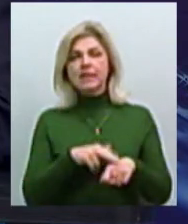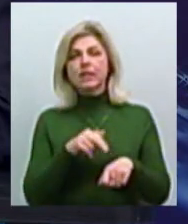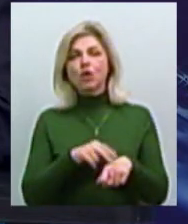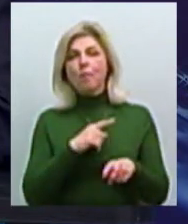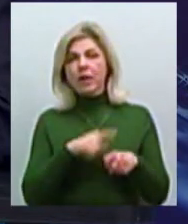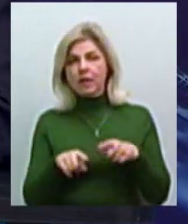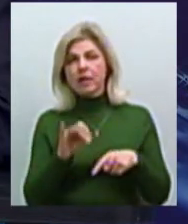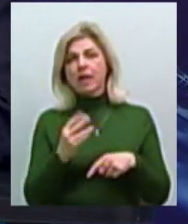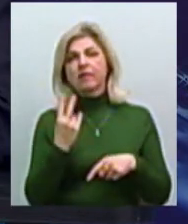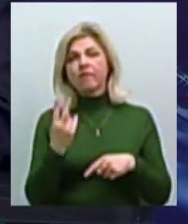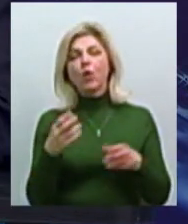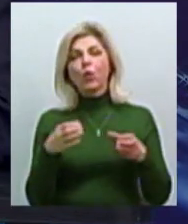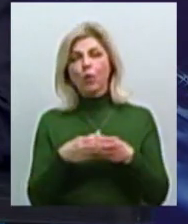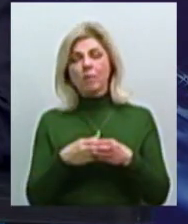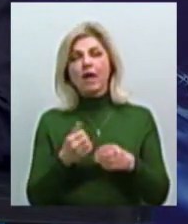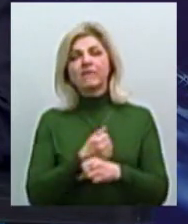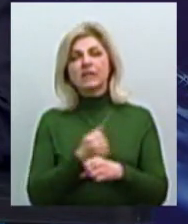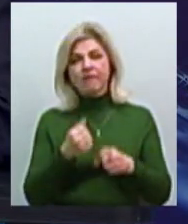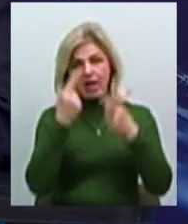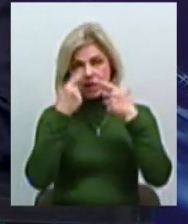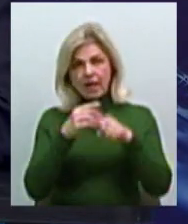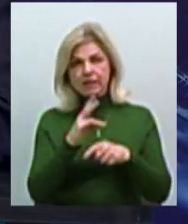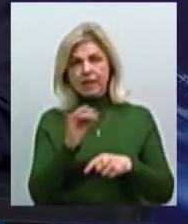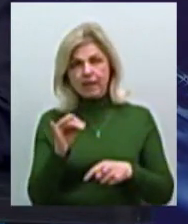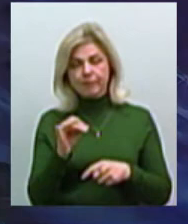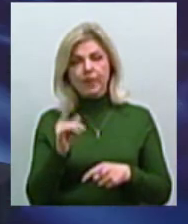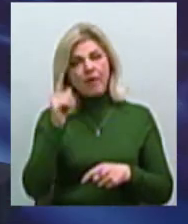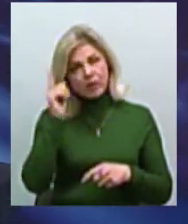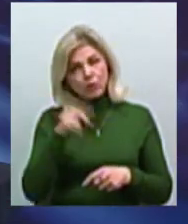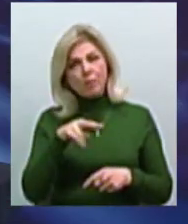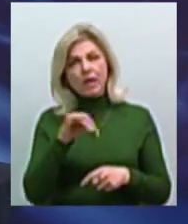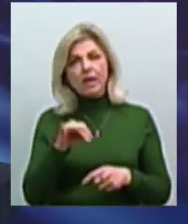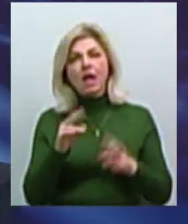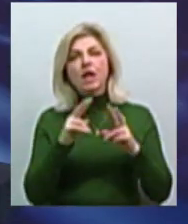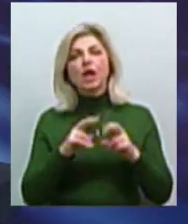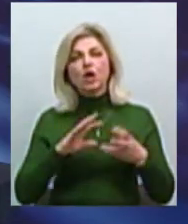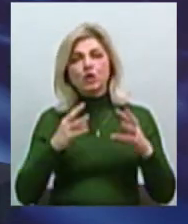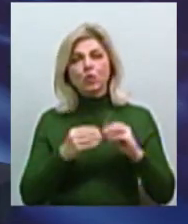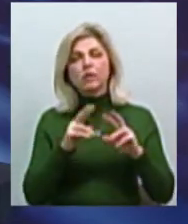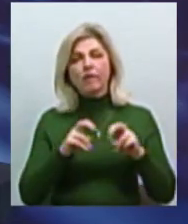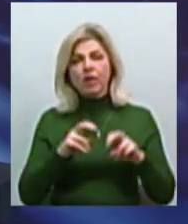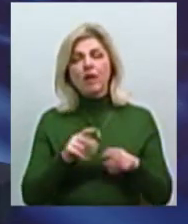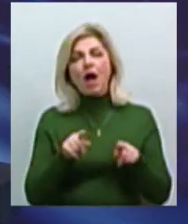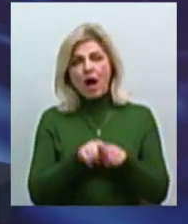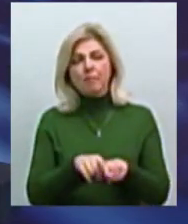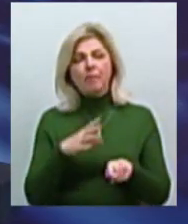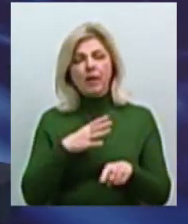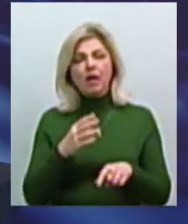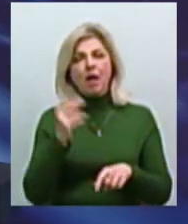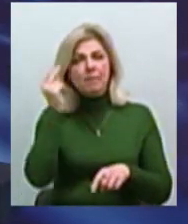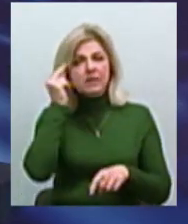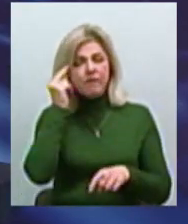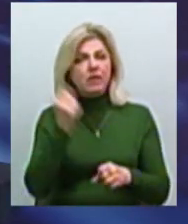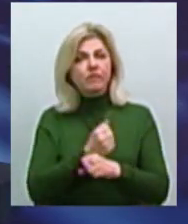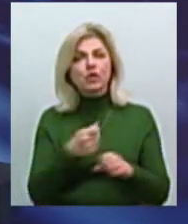дві групи зервотехніків. А чи відомі результати розслідувань подібних псевдозамінувань, що відбувалось раніше? По